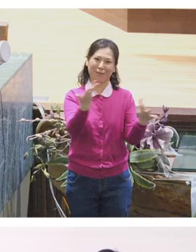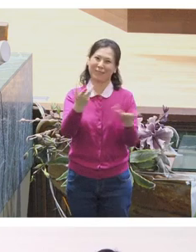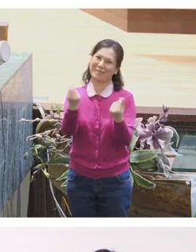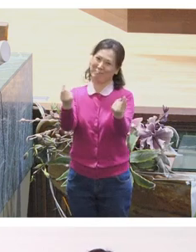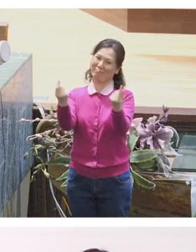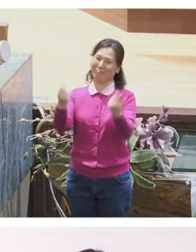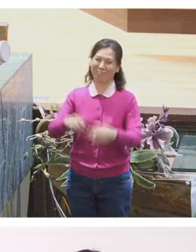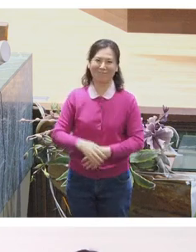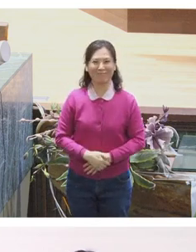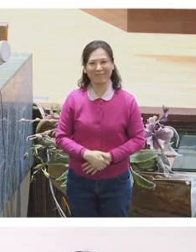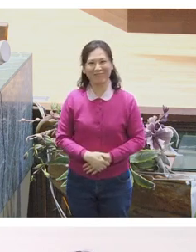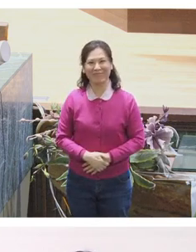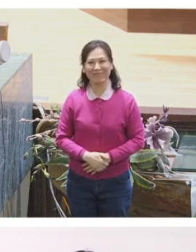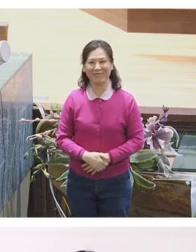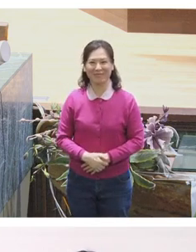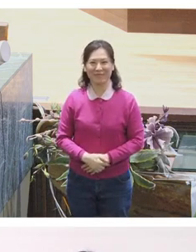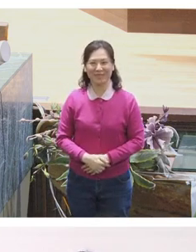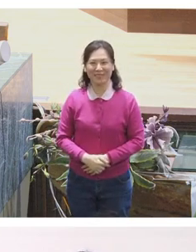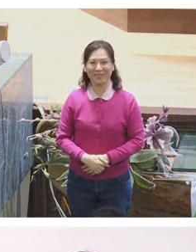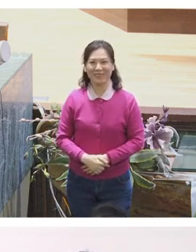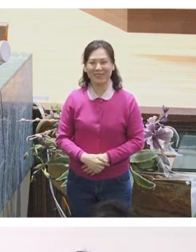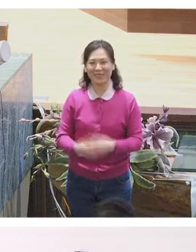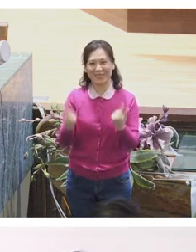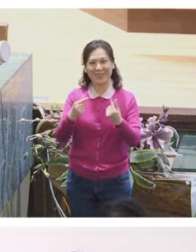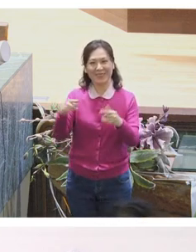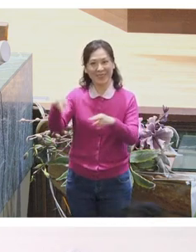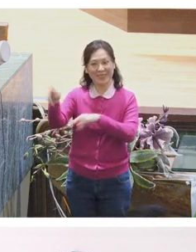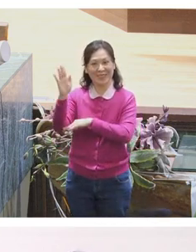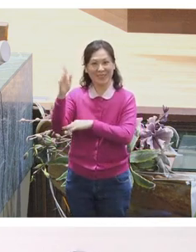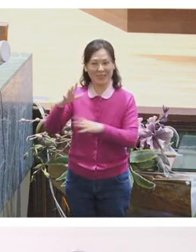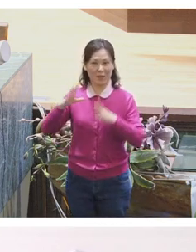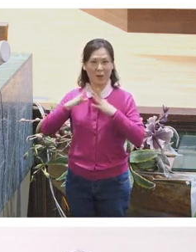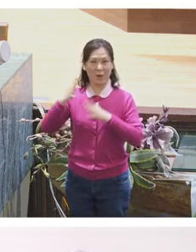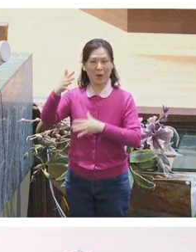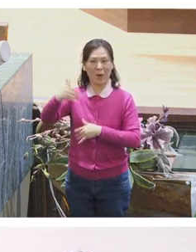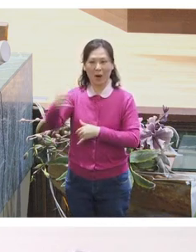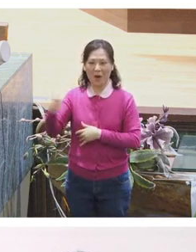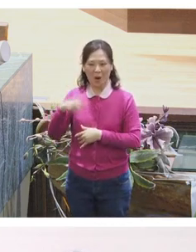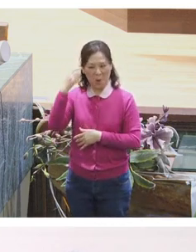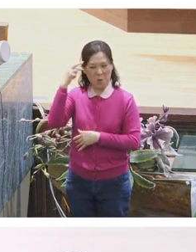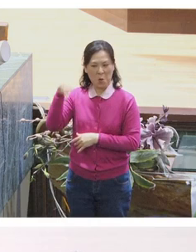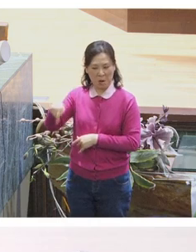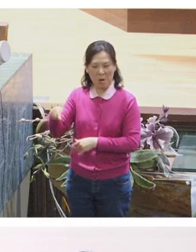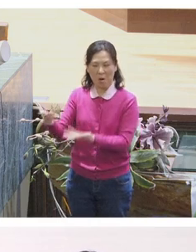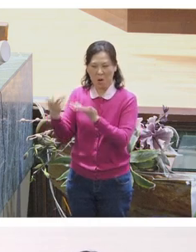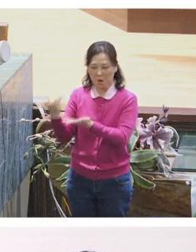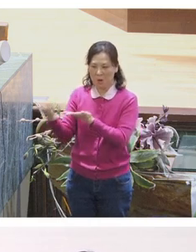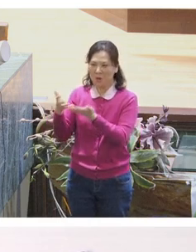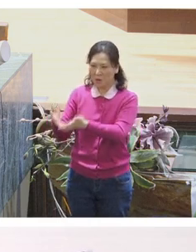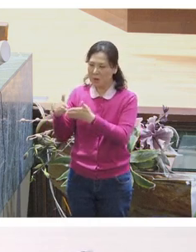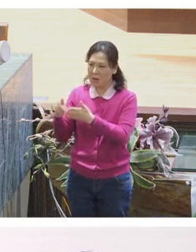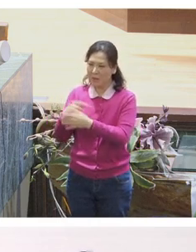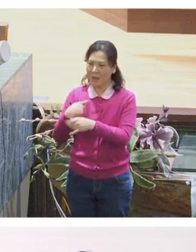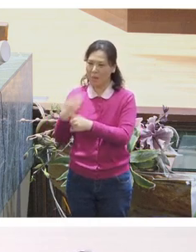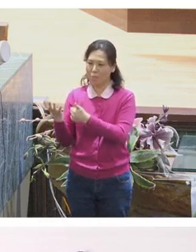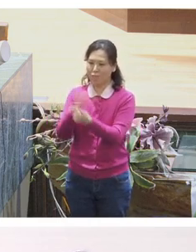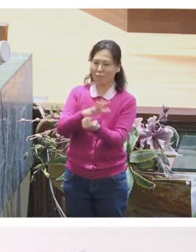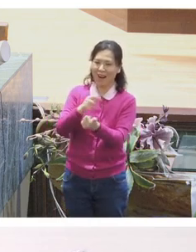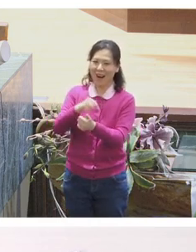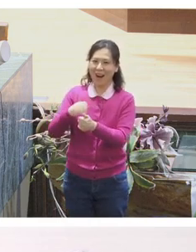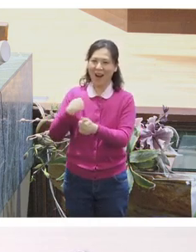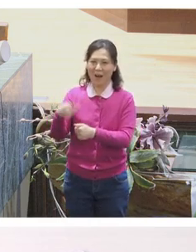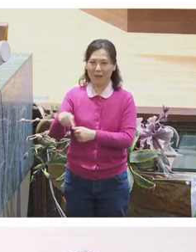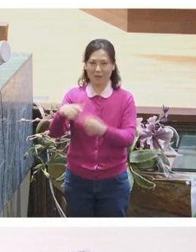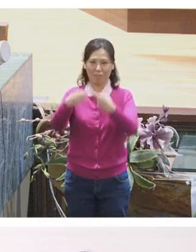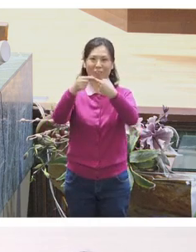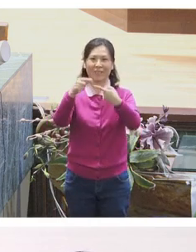那种能力哦。对，就是行政官员可以，因为他觉得说这件事情比较重要，所以就稍微盖过大家的票数。但是就是说，这个是